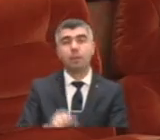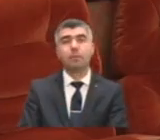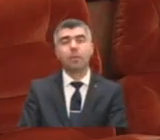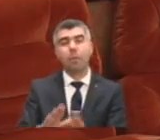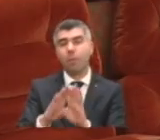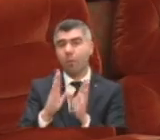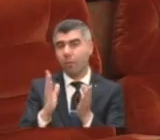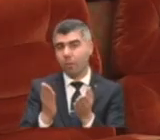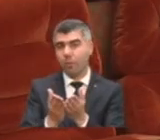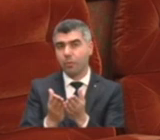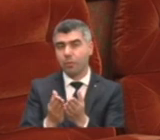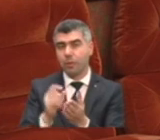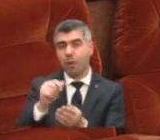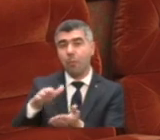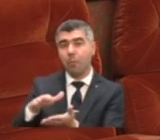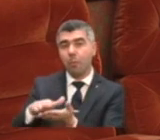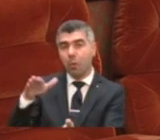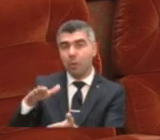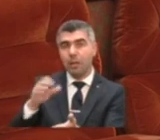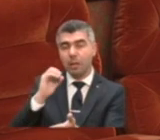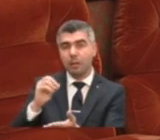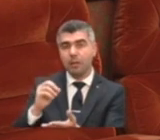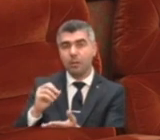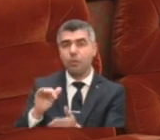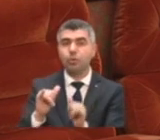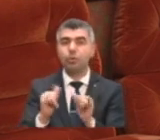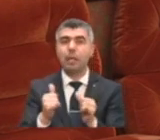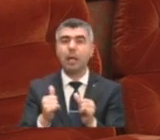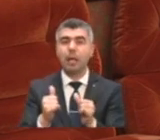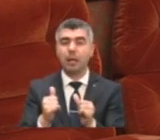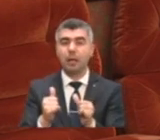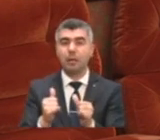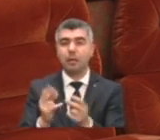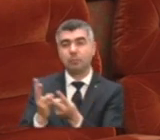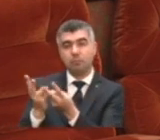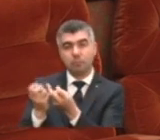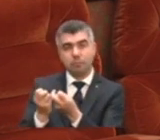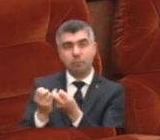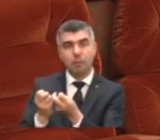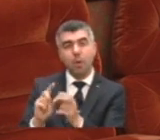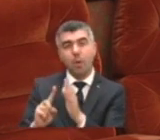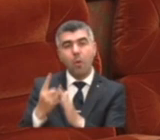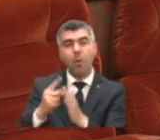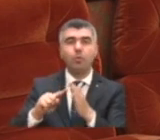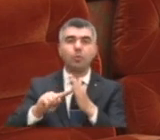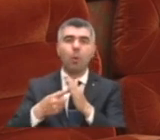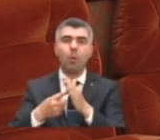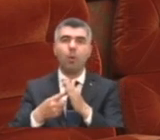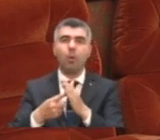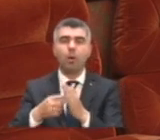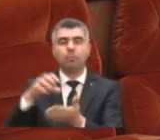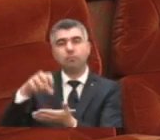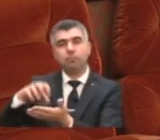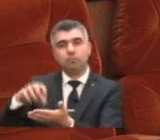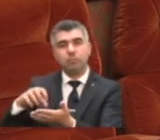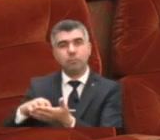مجمل كميات ديال الغاز الطبيعي اللي كانت تستورد من الجزائر كانت مخصصة أولا وحصريا لإنتاج الكهرباء في